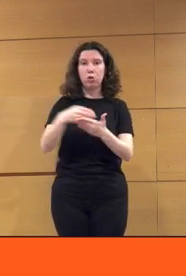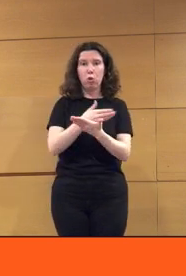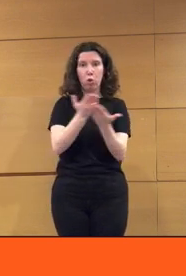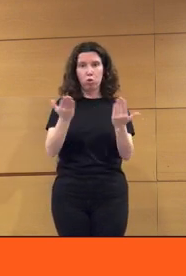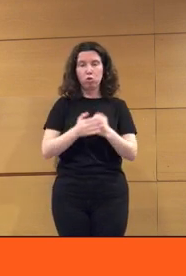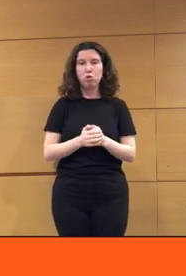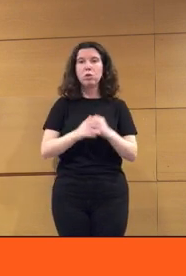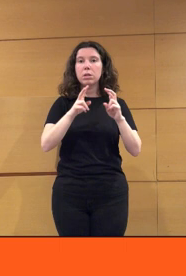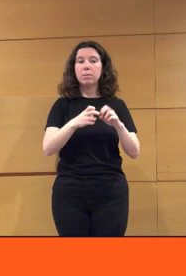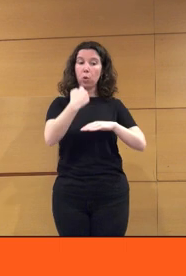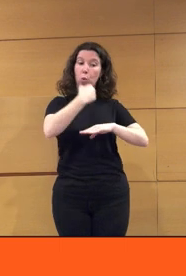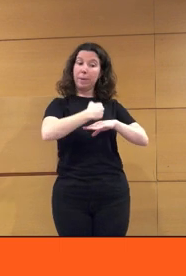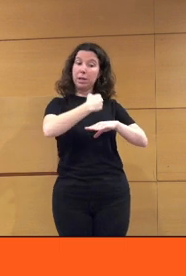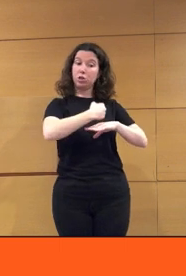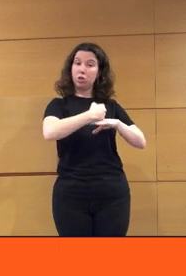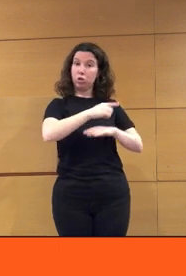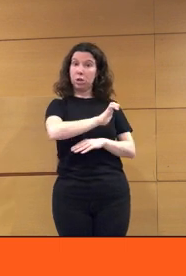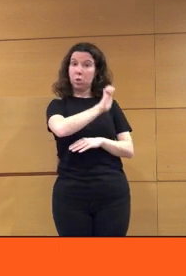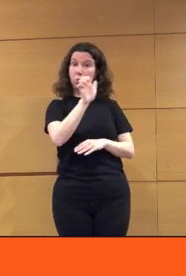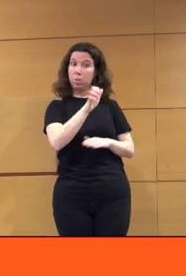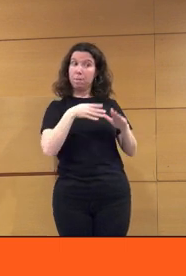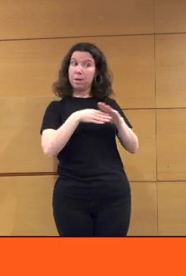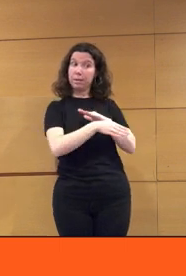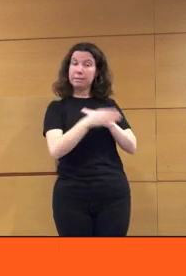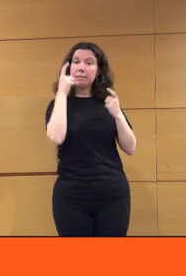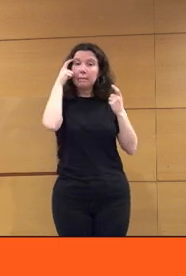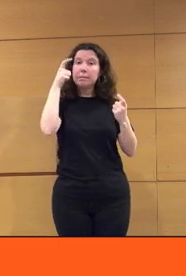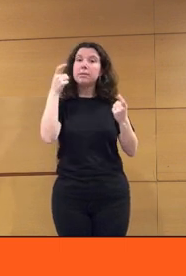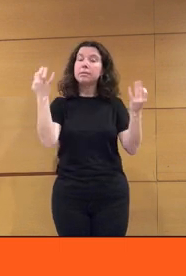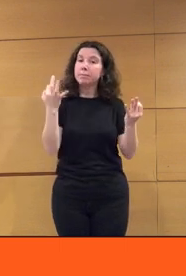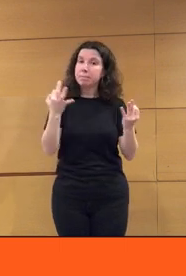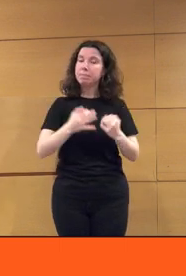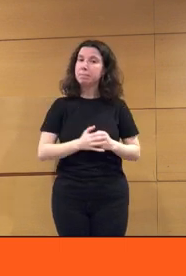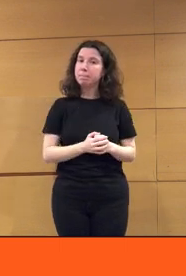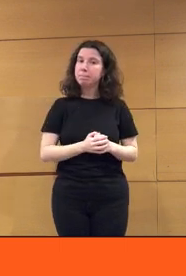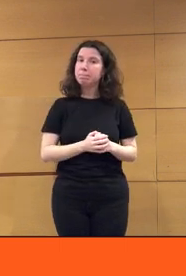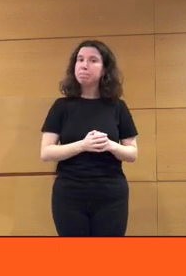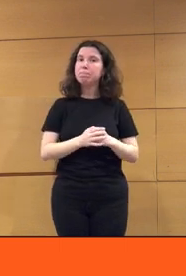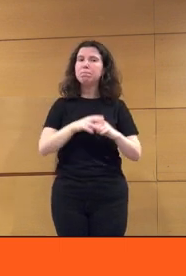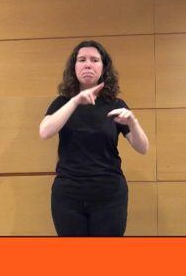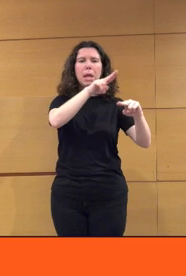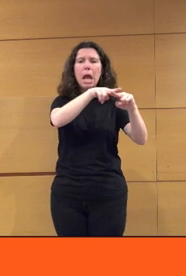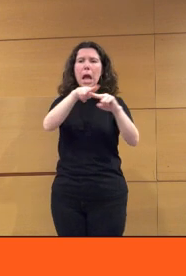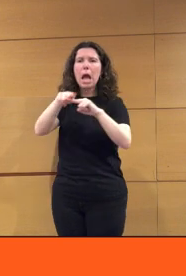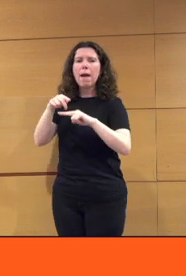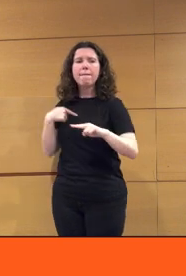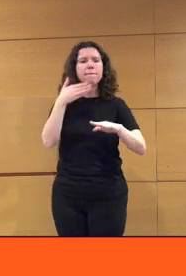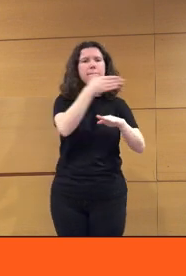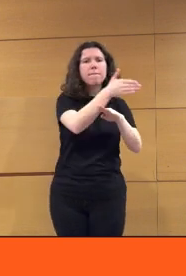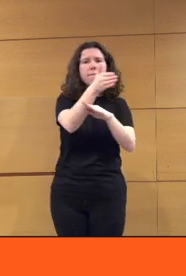l'Acte Europeu d'Accessibilitat, que el que intentem és anem aquests esdeveniments i després